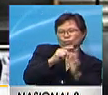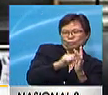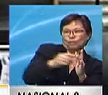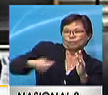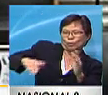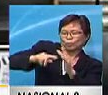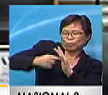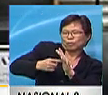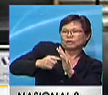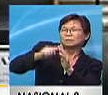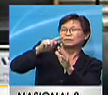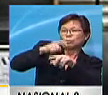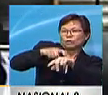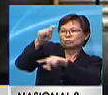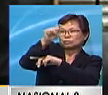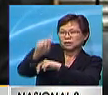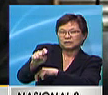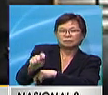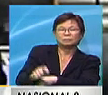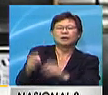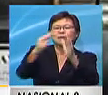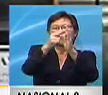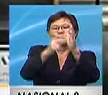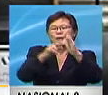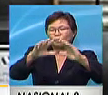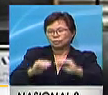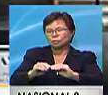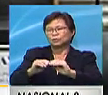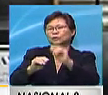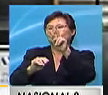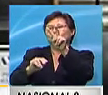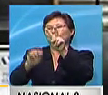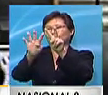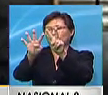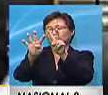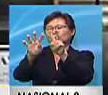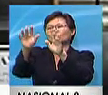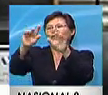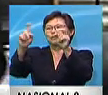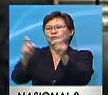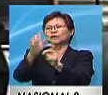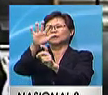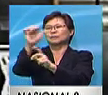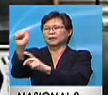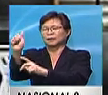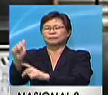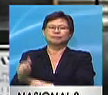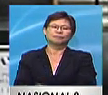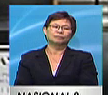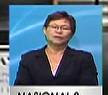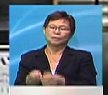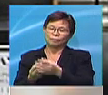waktu pertanyaan pertanyaan peraturan mesyuarat 24 5A adalah